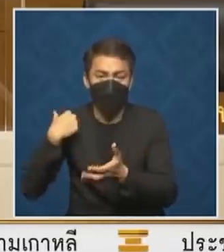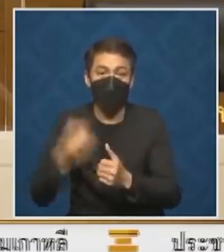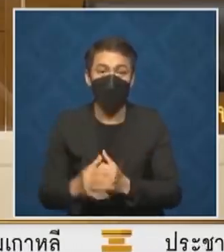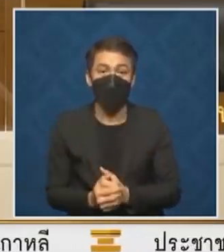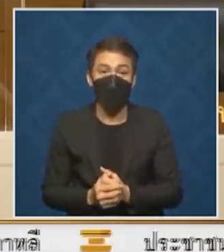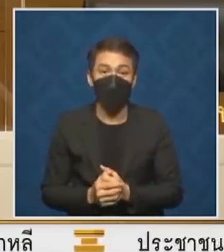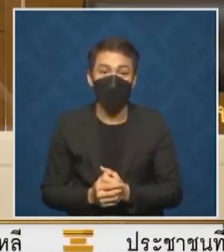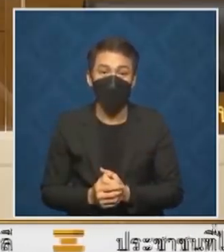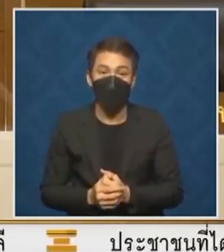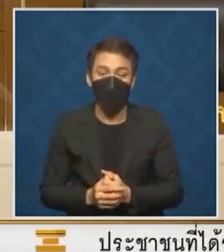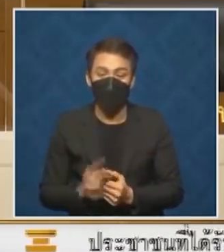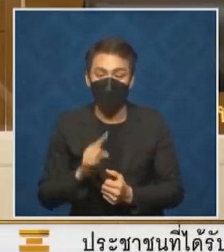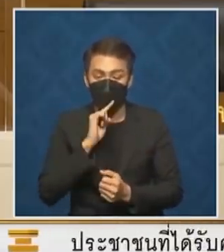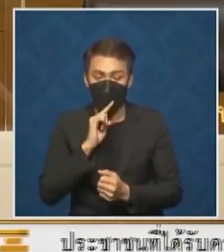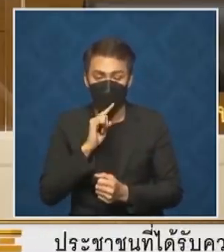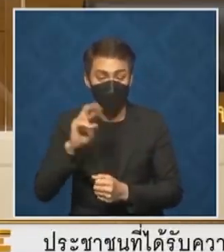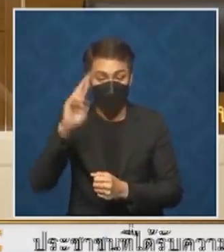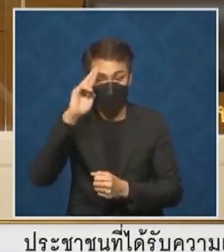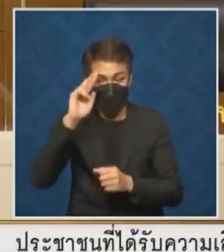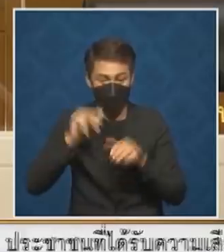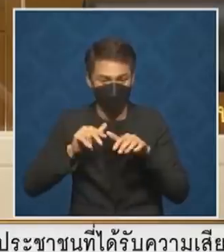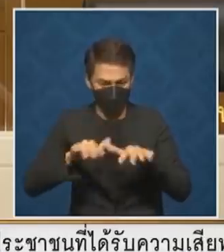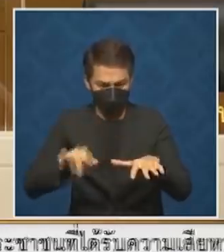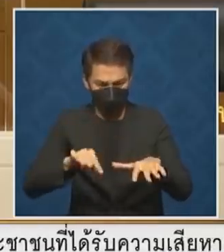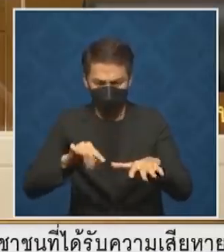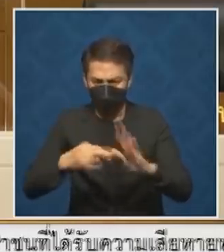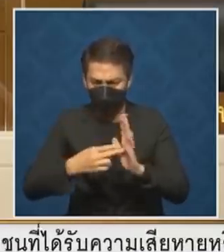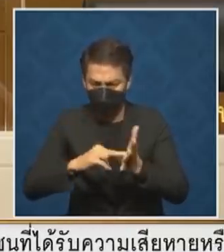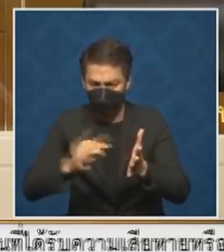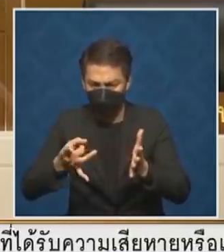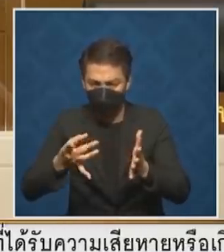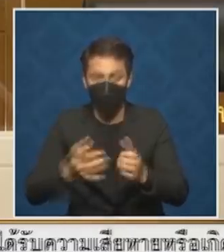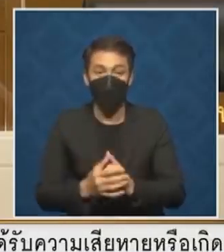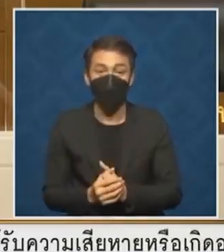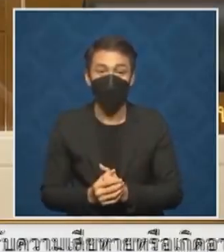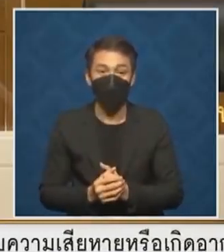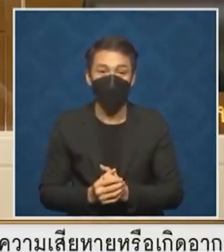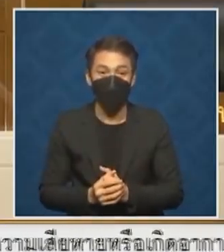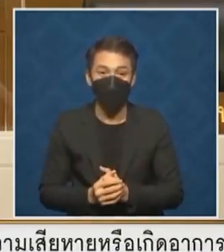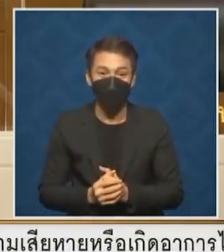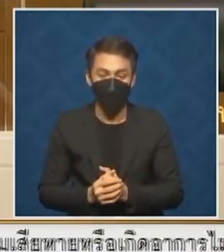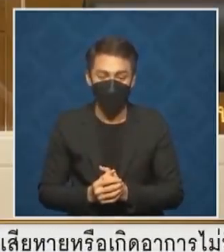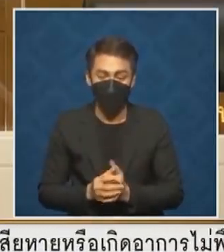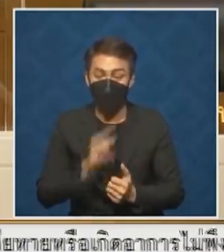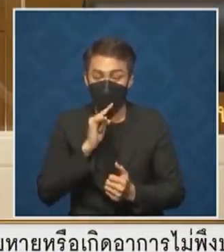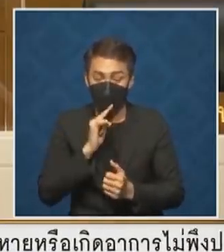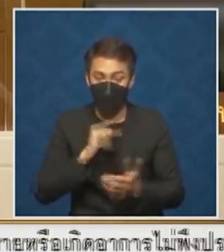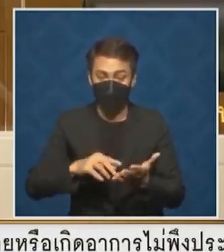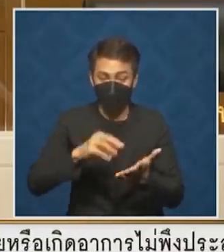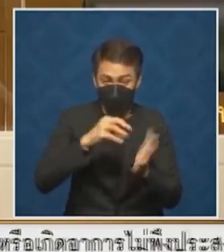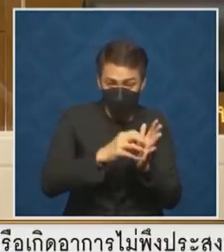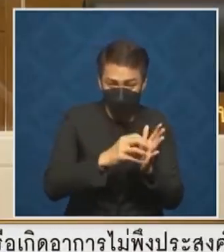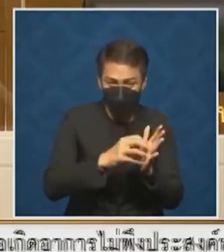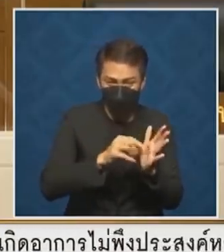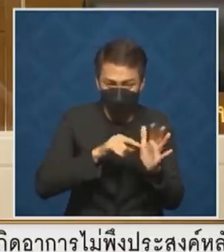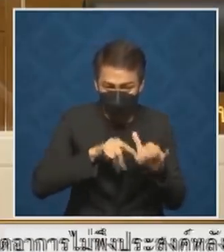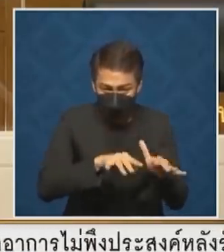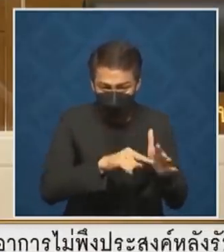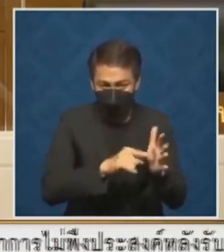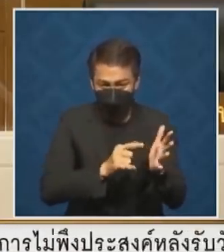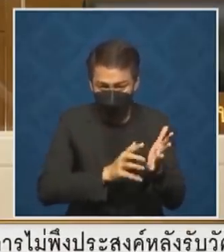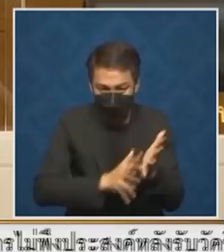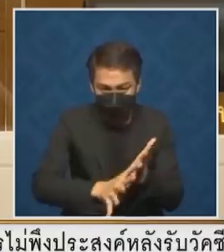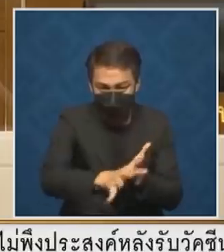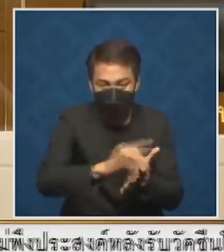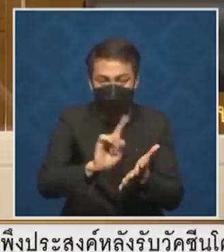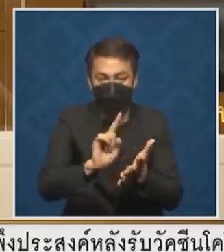ณอนุทินจะเป็นสีดานะฮะคุณวิษณุจะเป็นพิเภกเอากันใหญ่คุณเปรมเขียนว่าแปลกนะเรื่องร